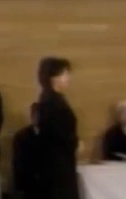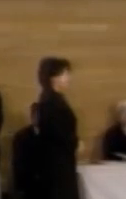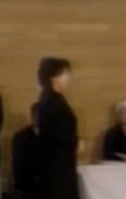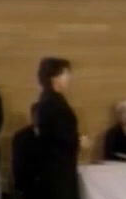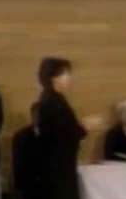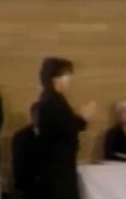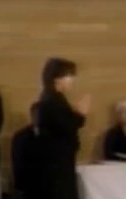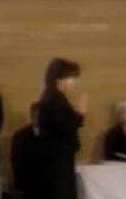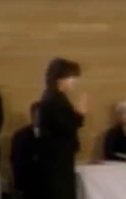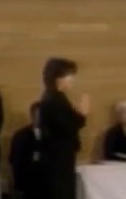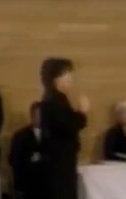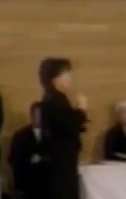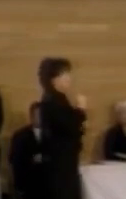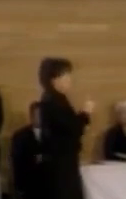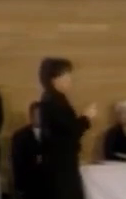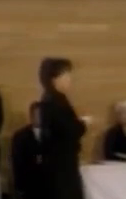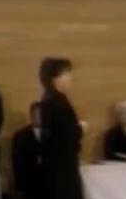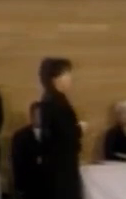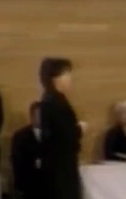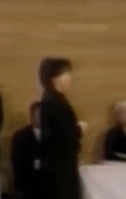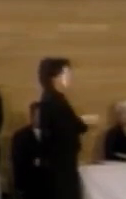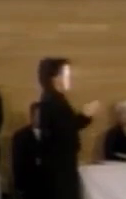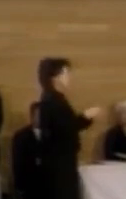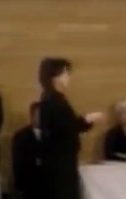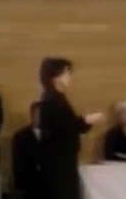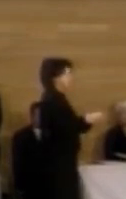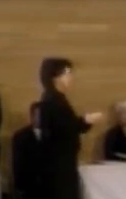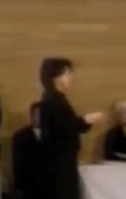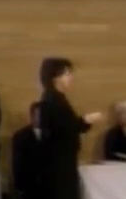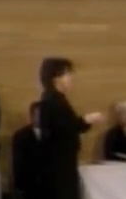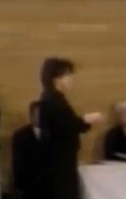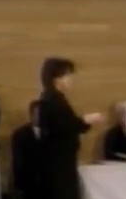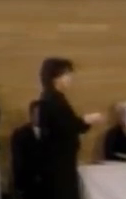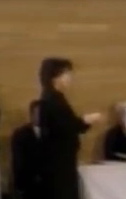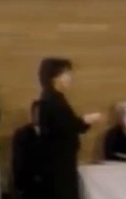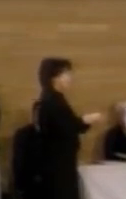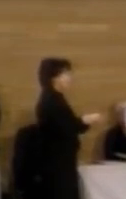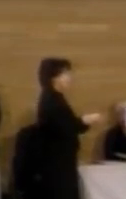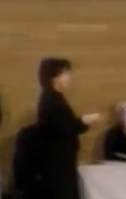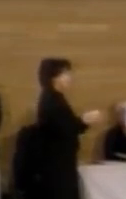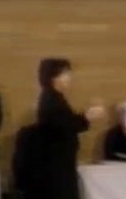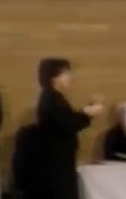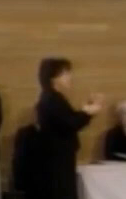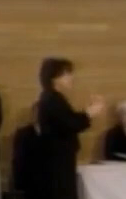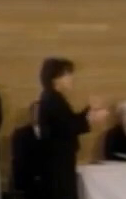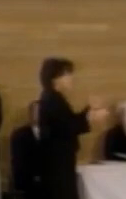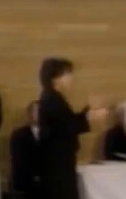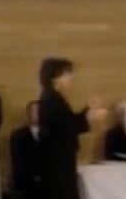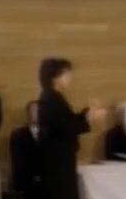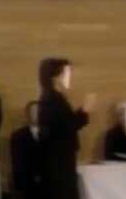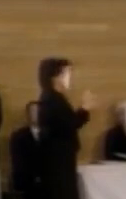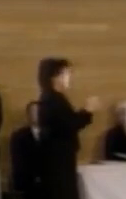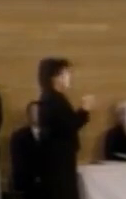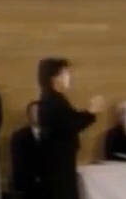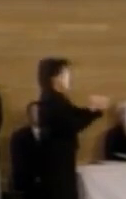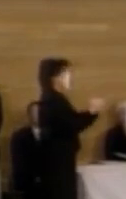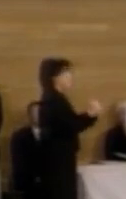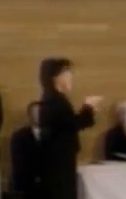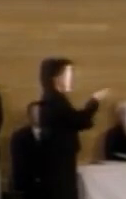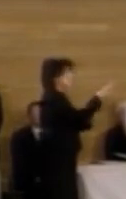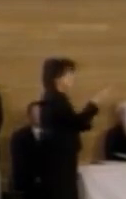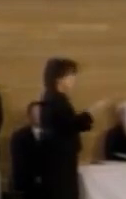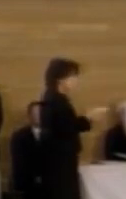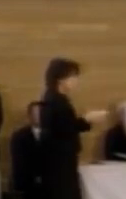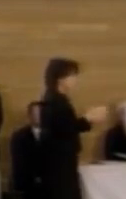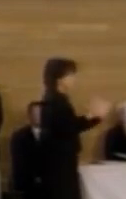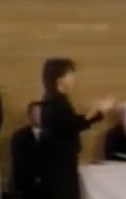追悼の言葉、本日ここにご遺族をはじめ関係者の皆様の